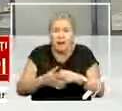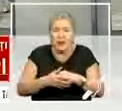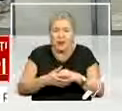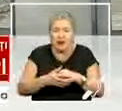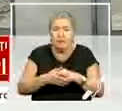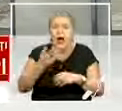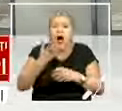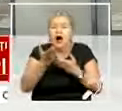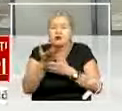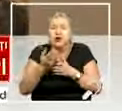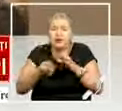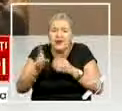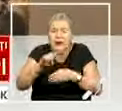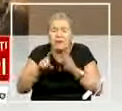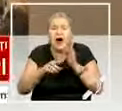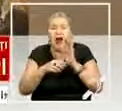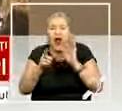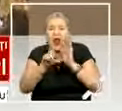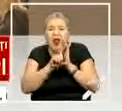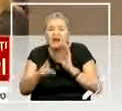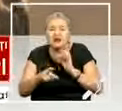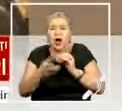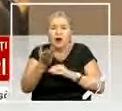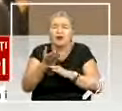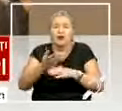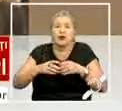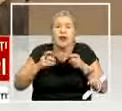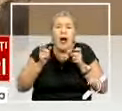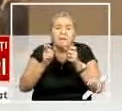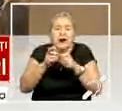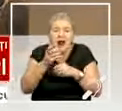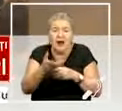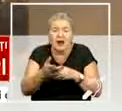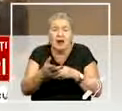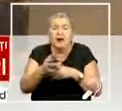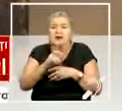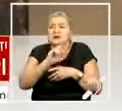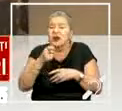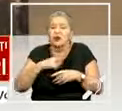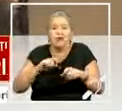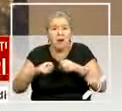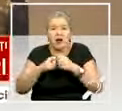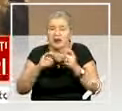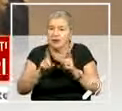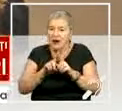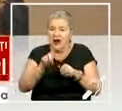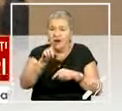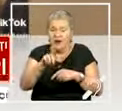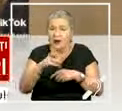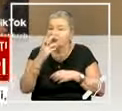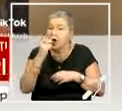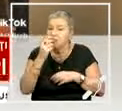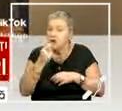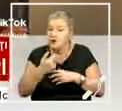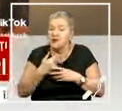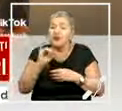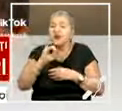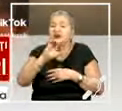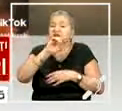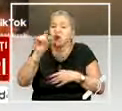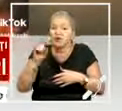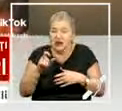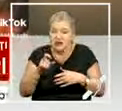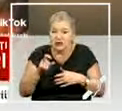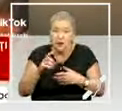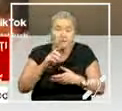schimbarea legii dacă e nevoie, au cerut să fie protejați de acum încolo, să nu mai fie astfel de tragedii. Au vorbit despre vinovați, cum